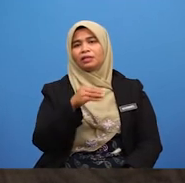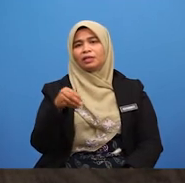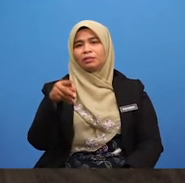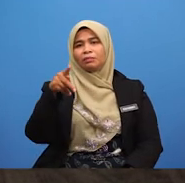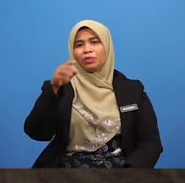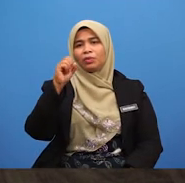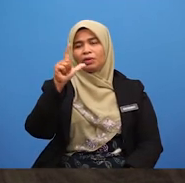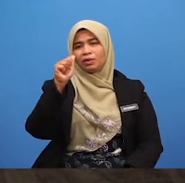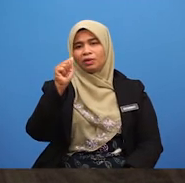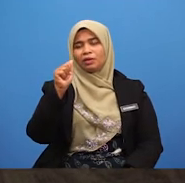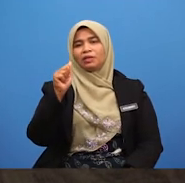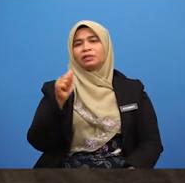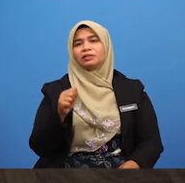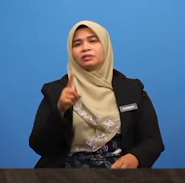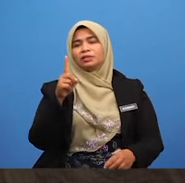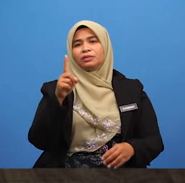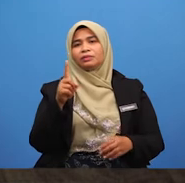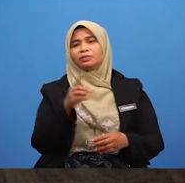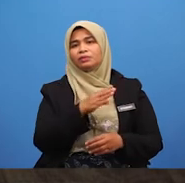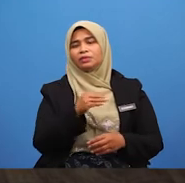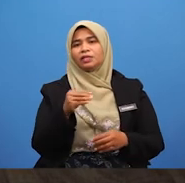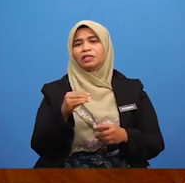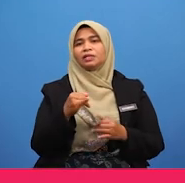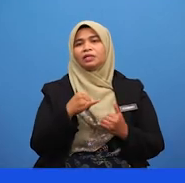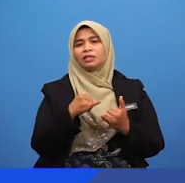dan pola kocek.